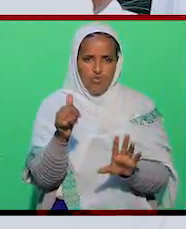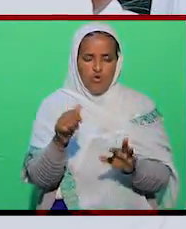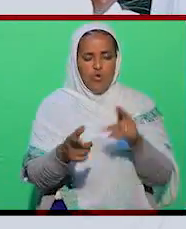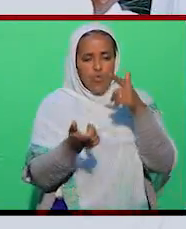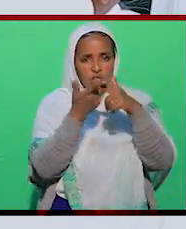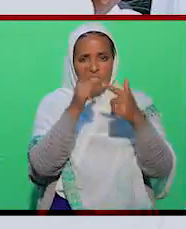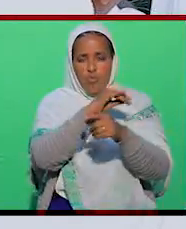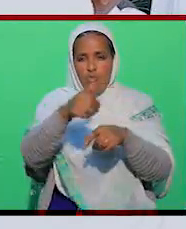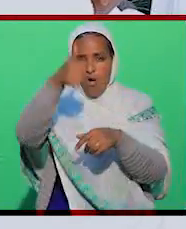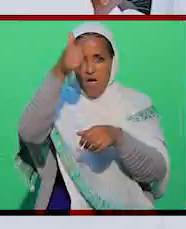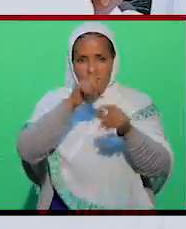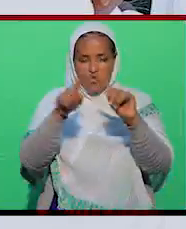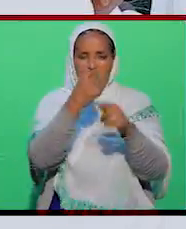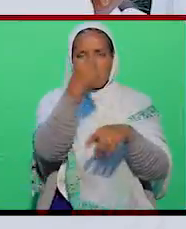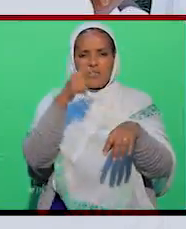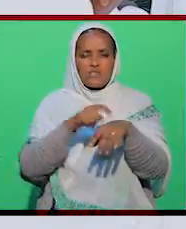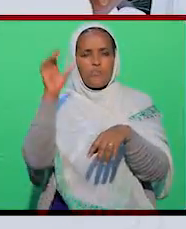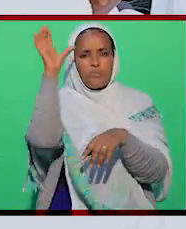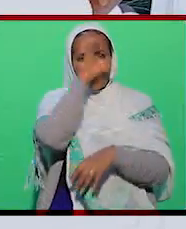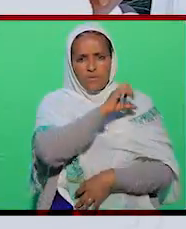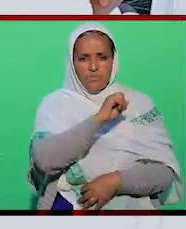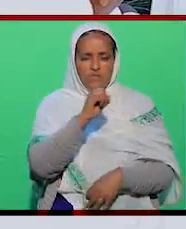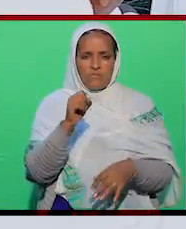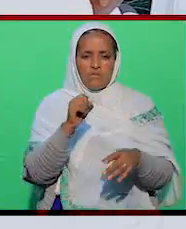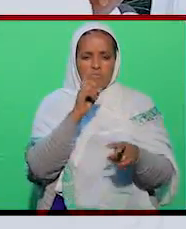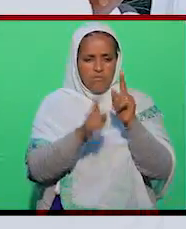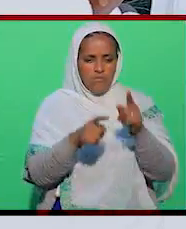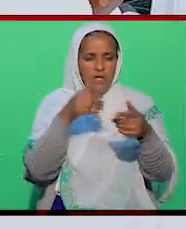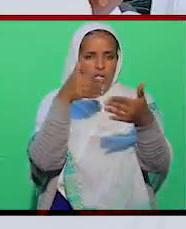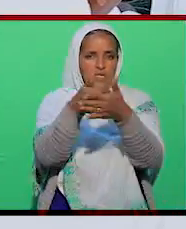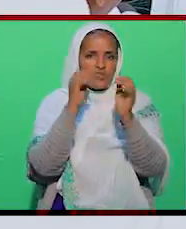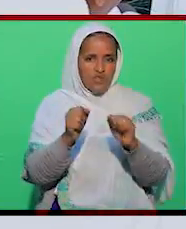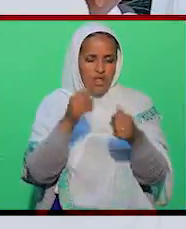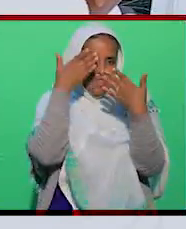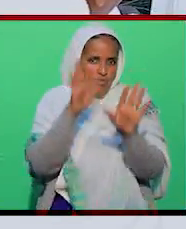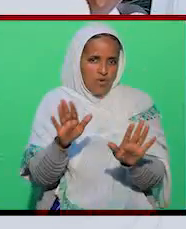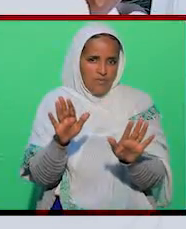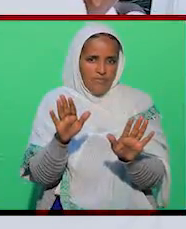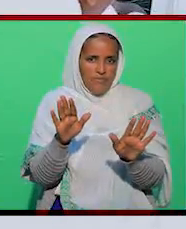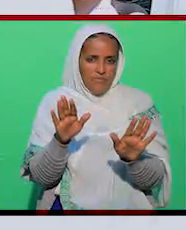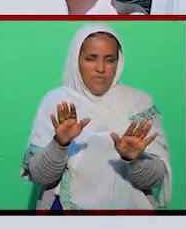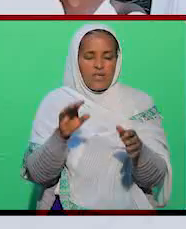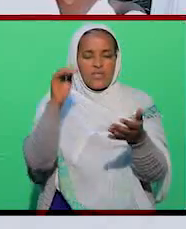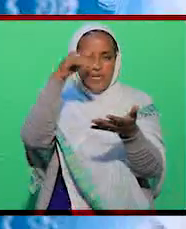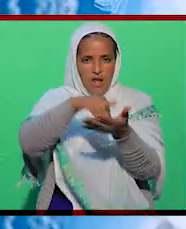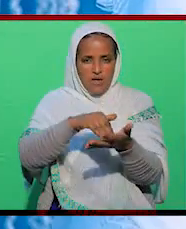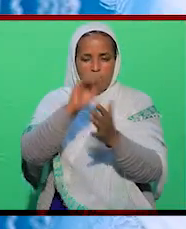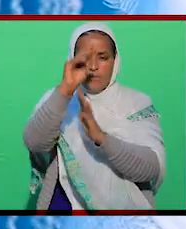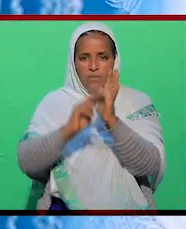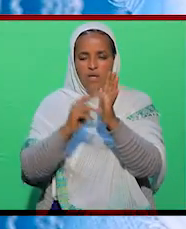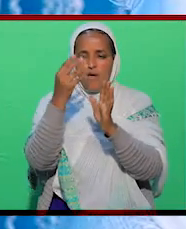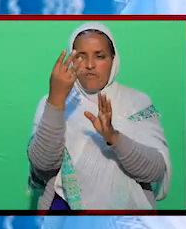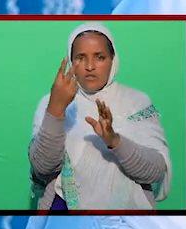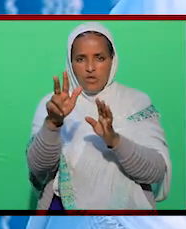ነው። ሁለተኛውና ዋናው ግን አንዳንዴ በግምትም ሆነ በምታት ሊደርስ ይችላል፣ አይታወቅም።